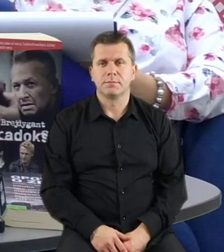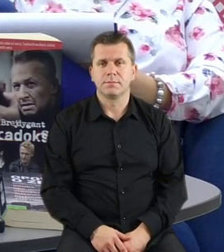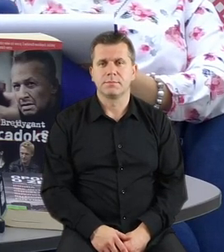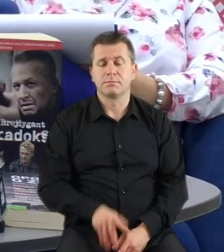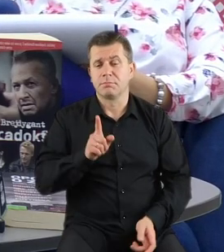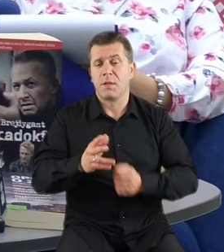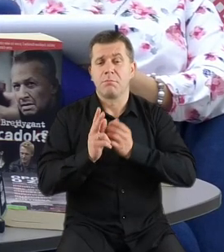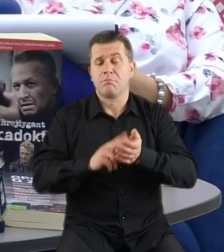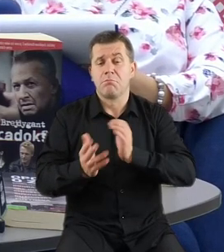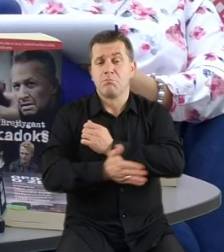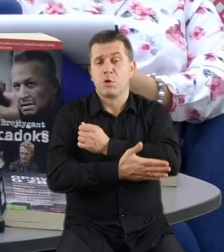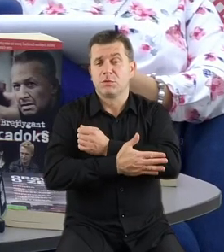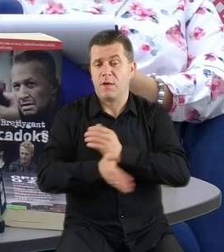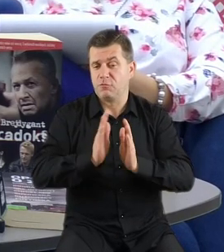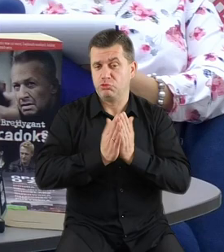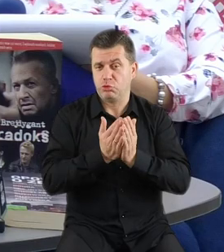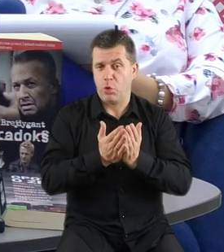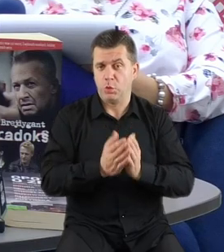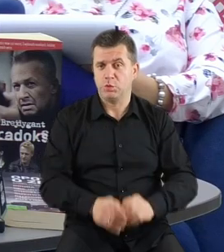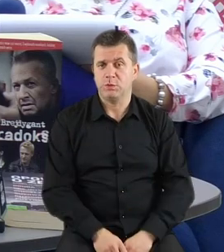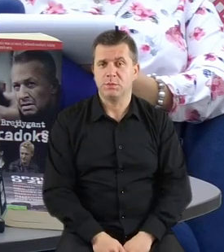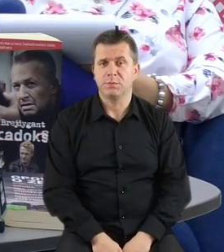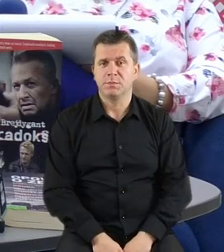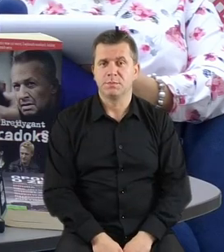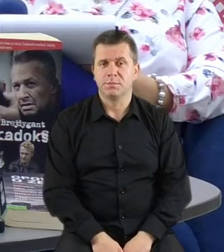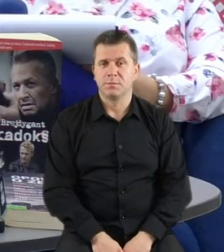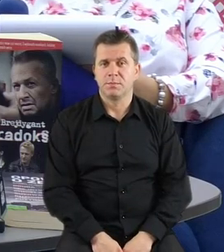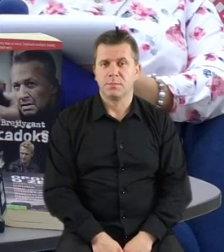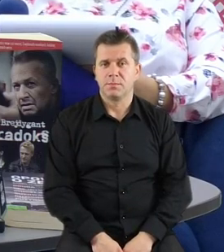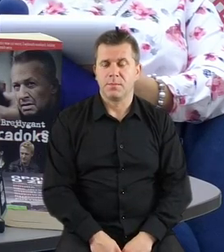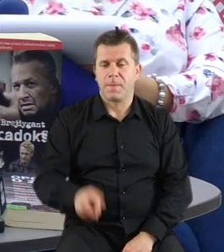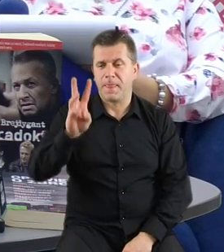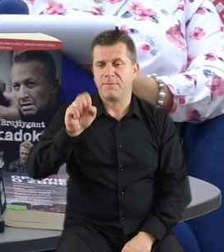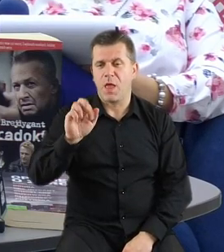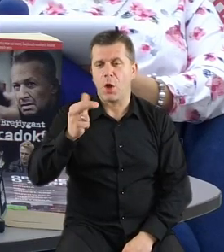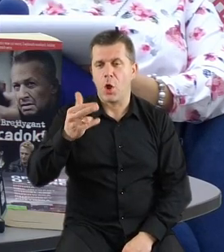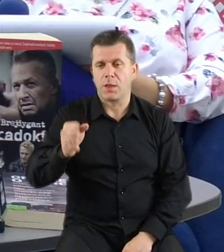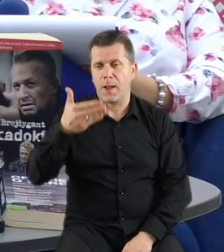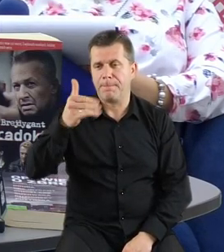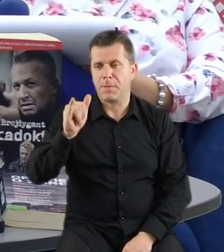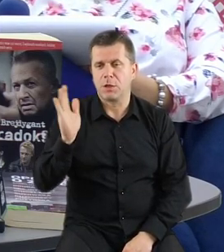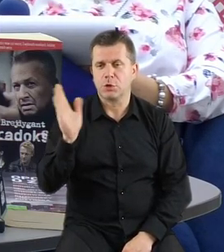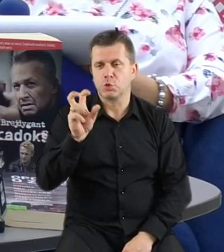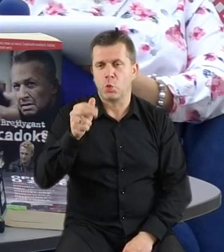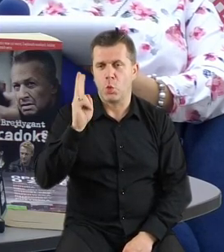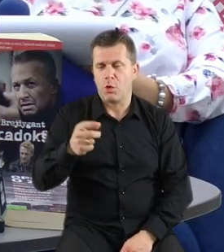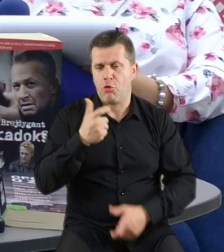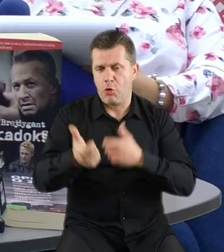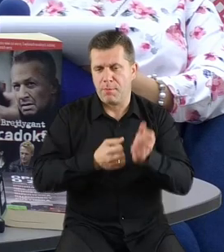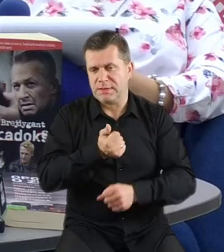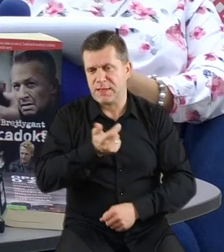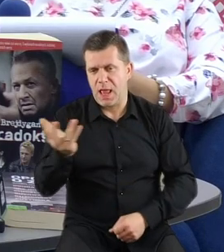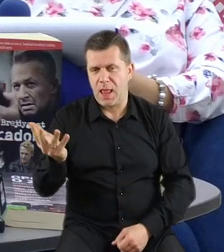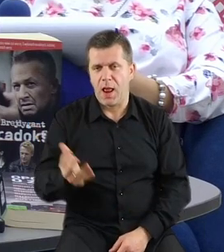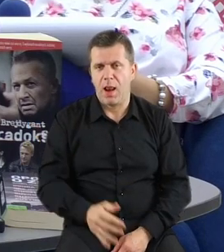Na podstawie książki pani Bereniki Miszczuk stworzyliśmy serial,